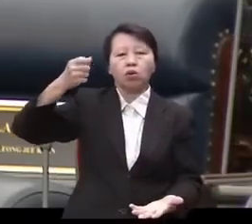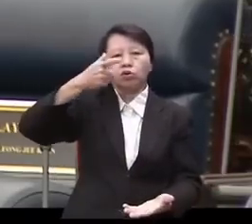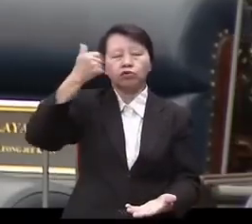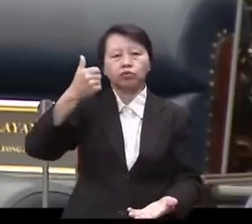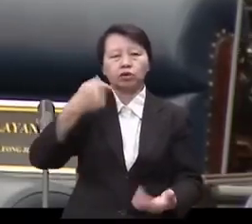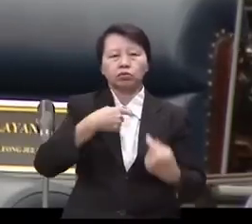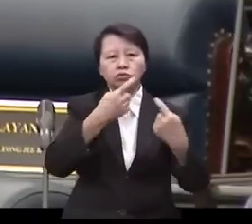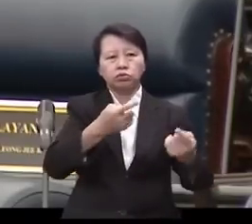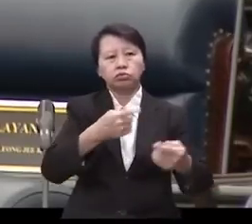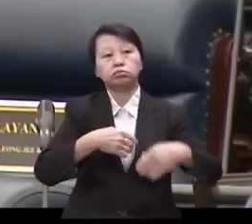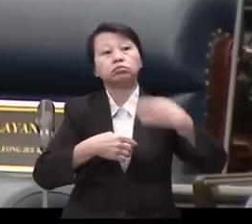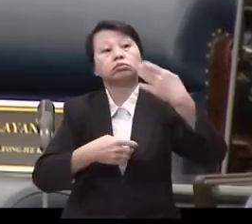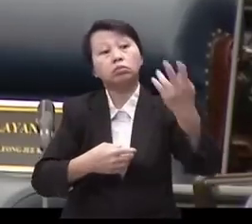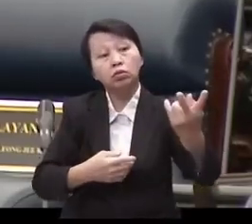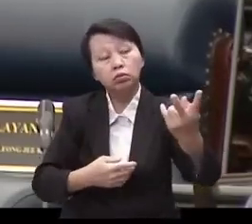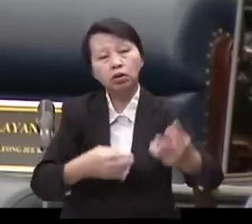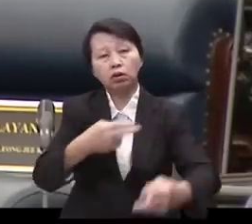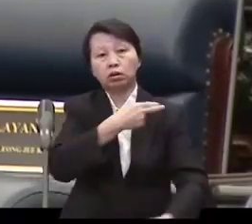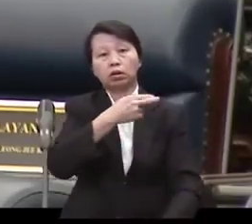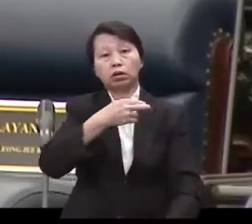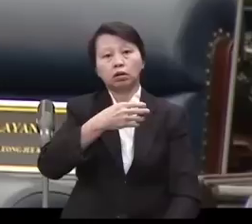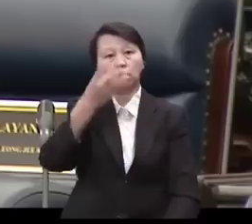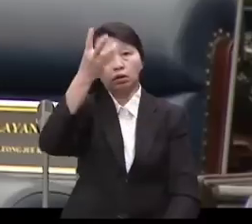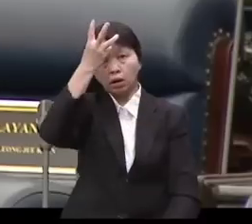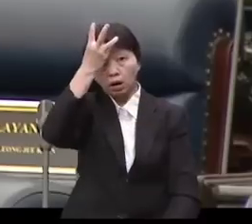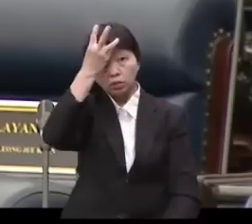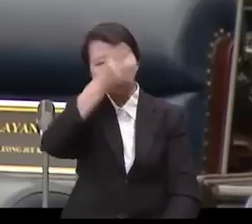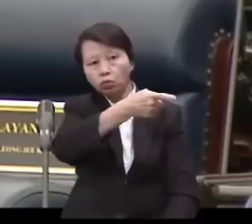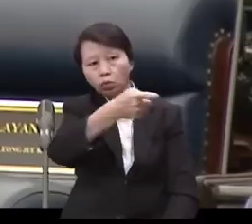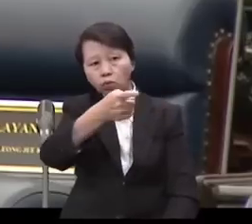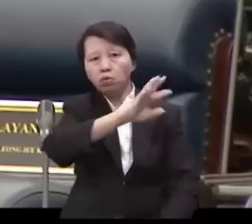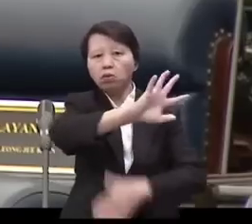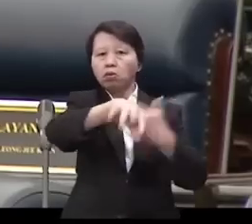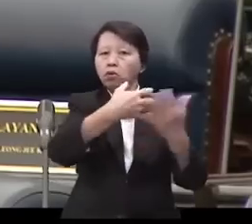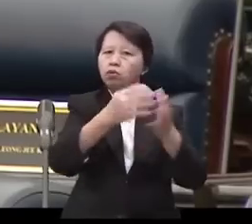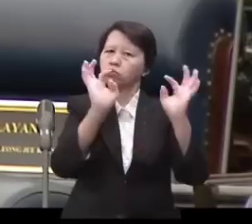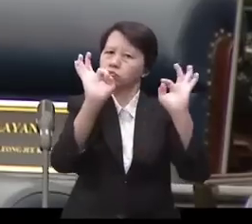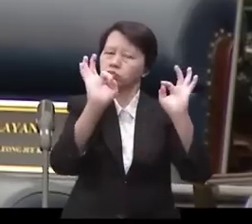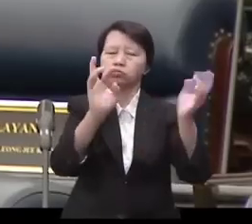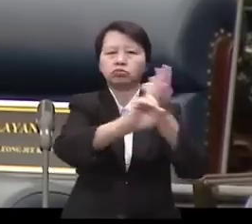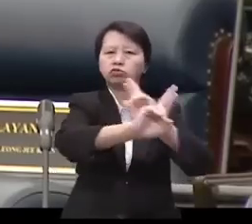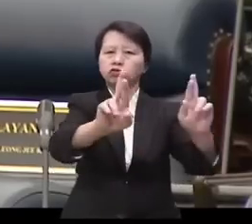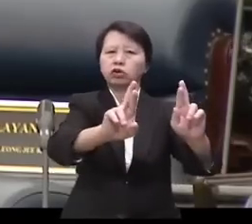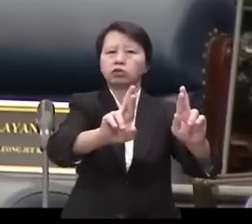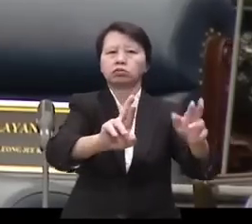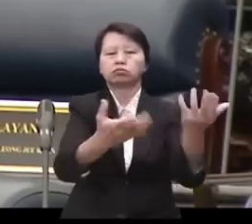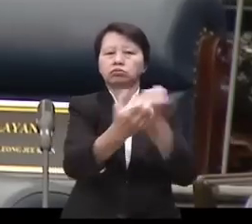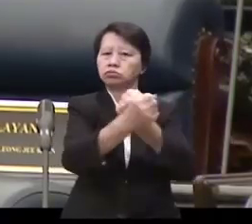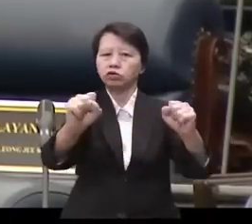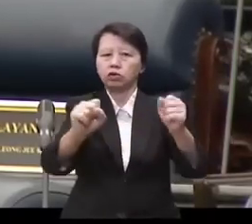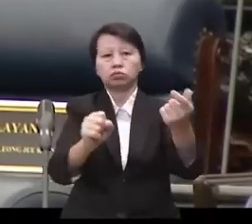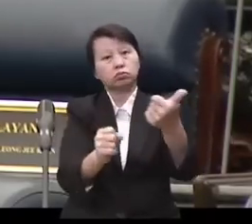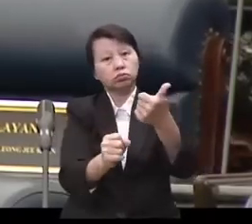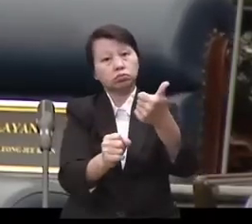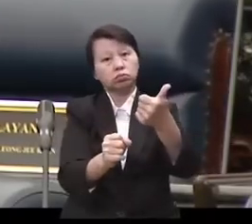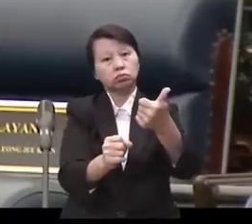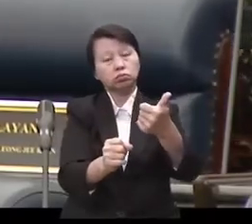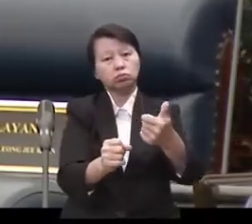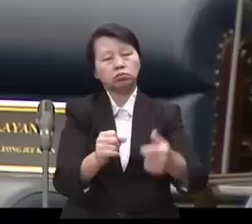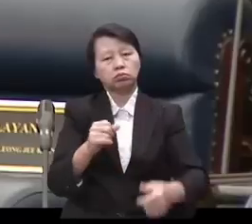pihak Kalimantan semuanya sudah siap. Soalan saya,